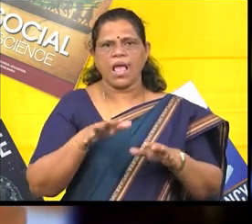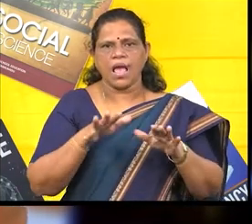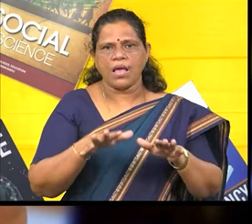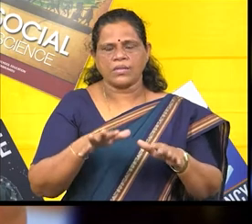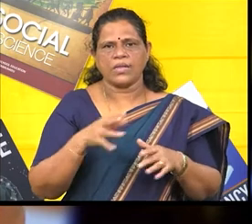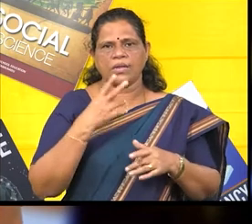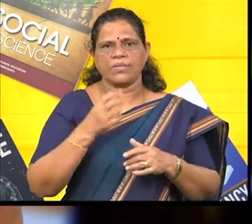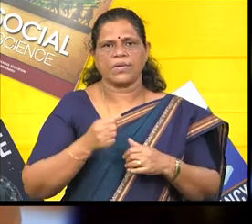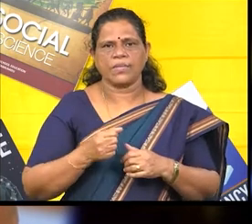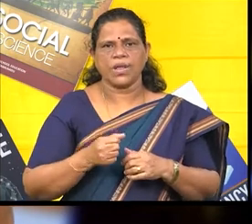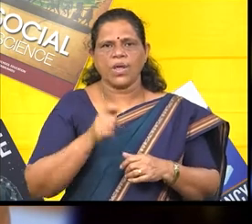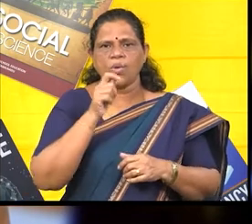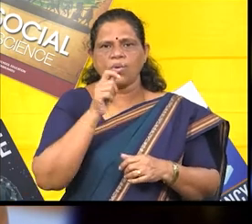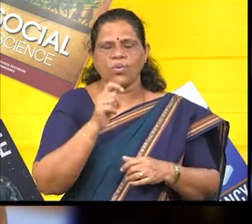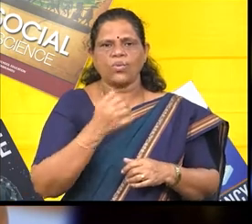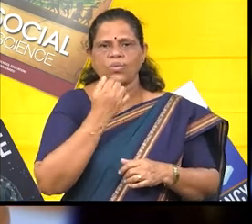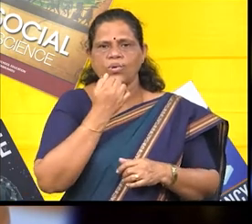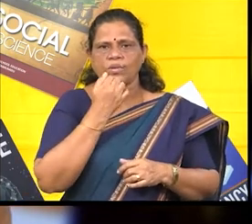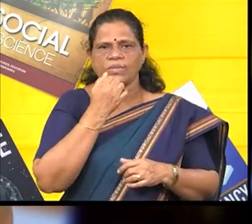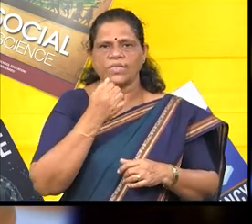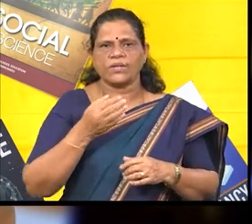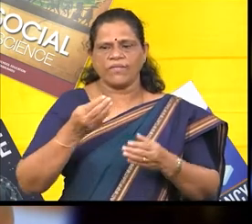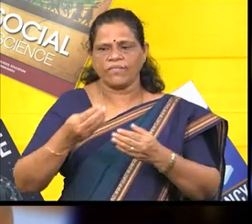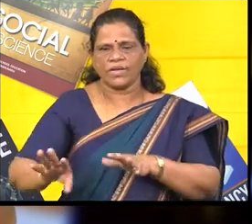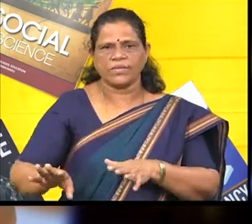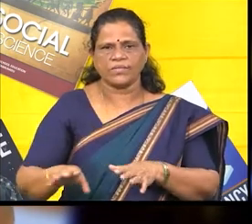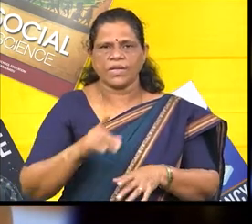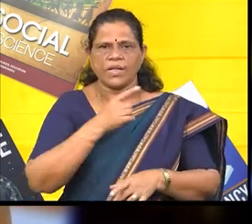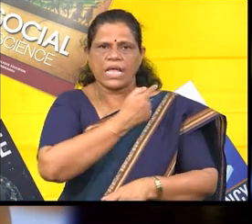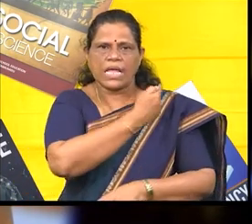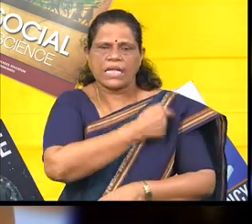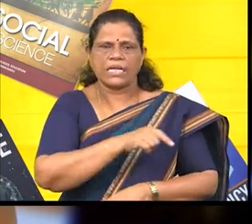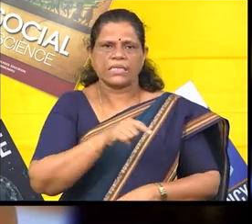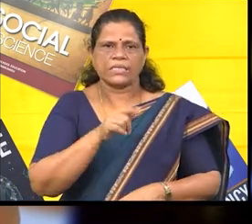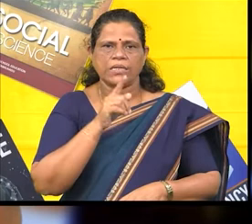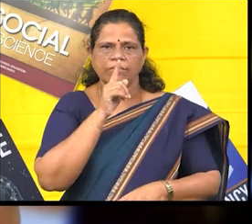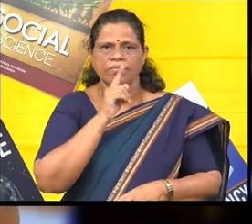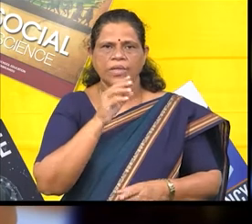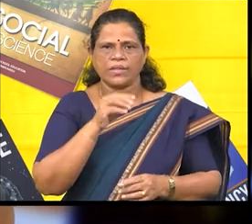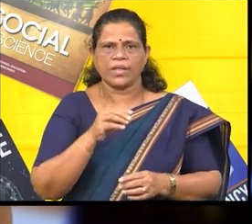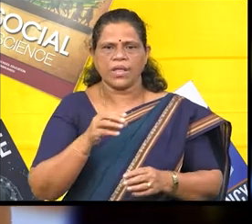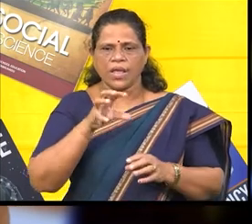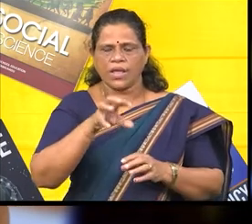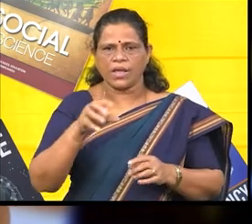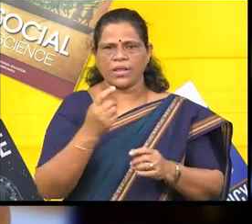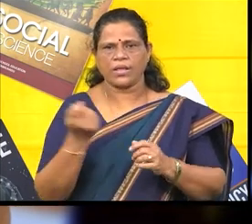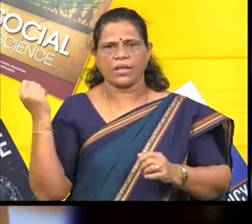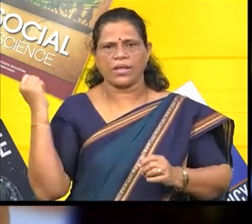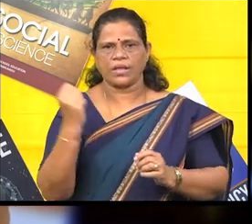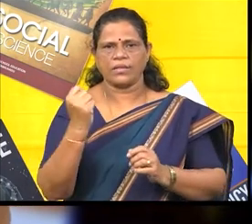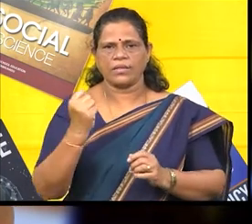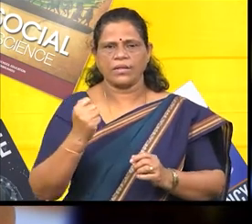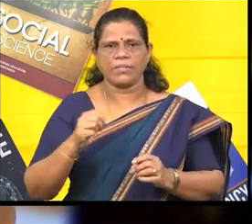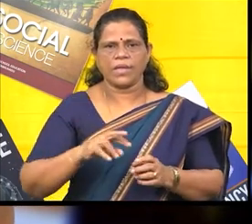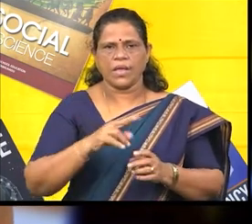ஆதாரங்களின் அடிப்படையில் குற்றம் செய்தவர்கள் விட்டு சென்ற இரத்த மாதிரிகள், கருவிகள்,